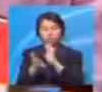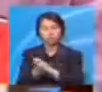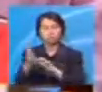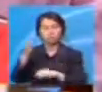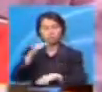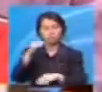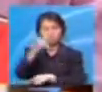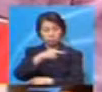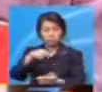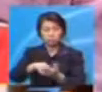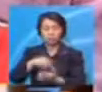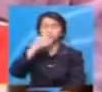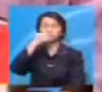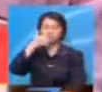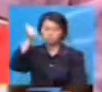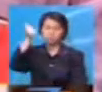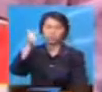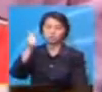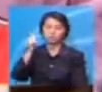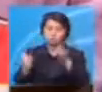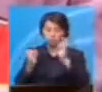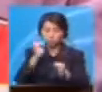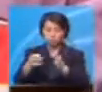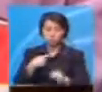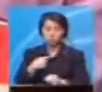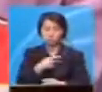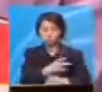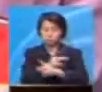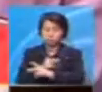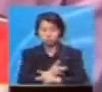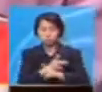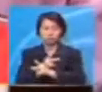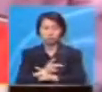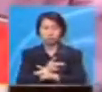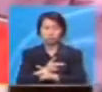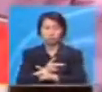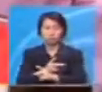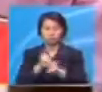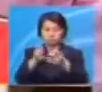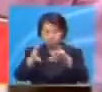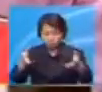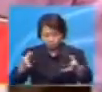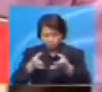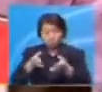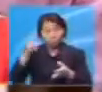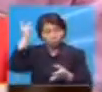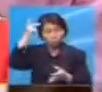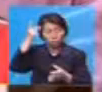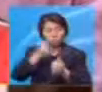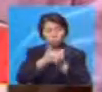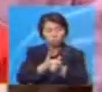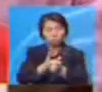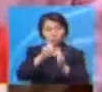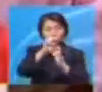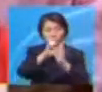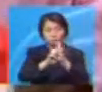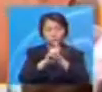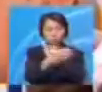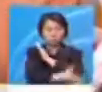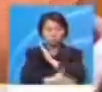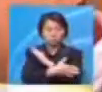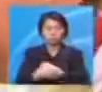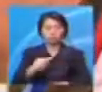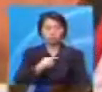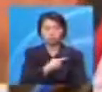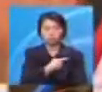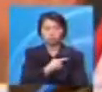har ini eloklah kalau kita menjaga acuan politik kita mengikut data etika negara kita